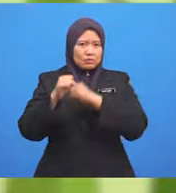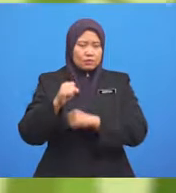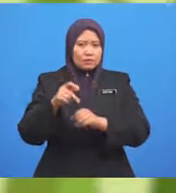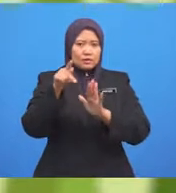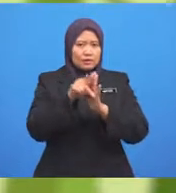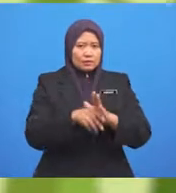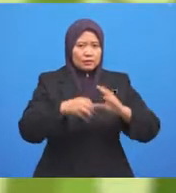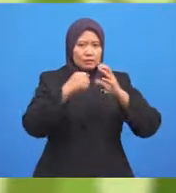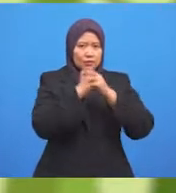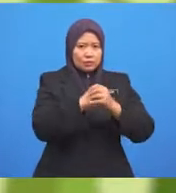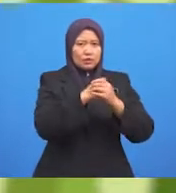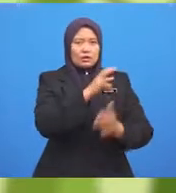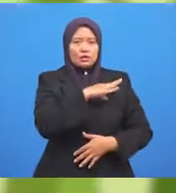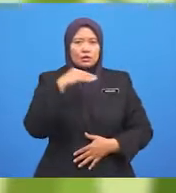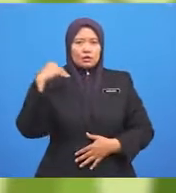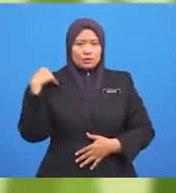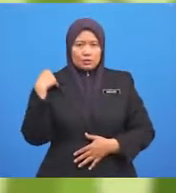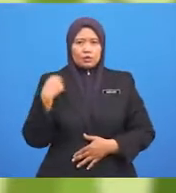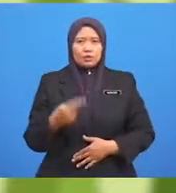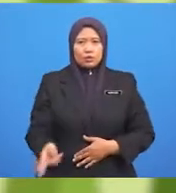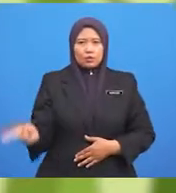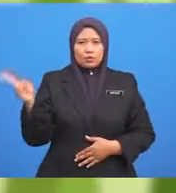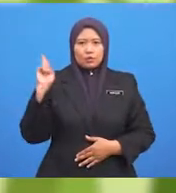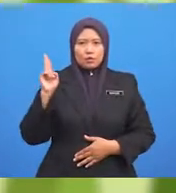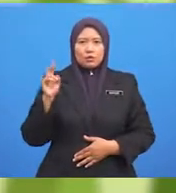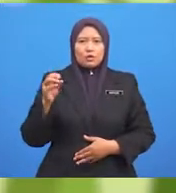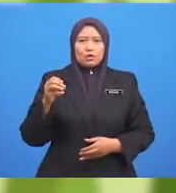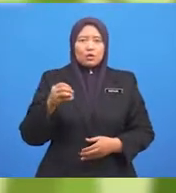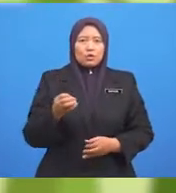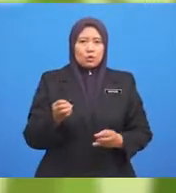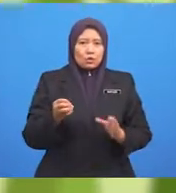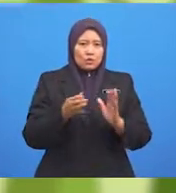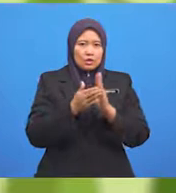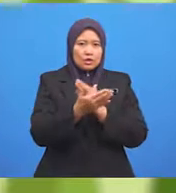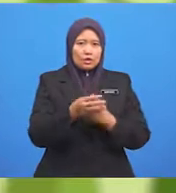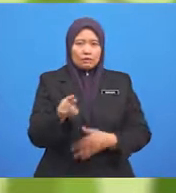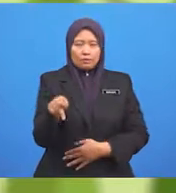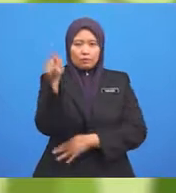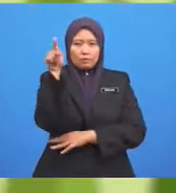atau keutuhan yang dimiliki oleh pohon-pohon buluh.